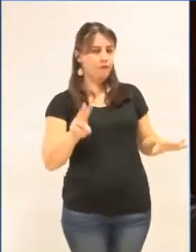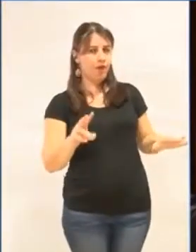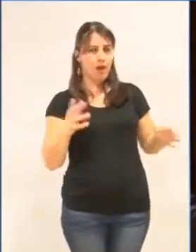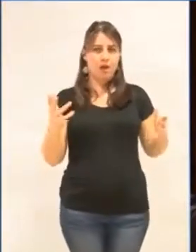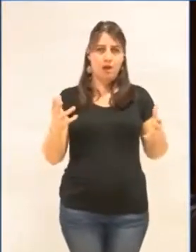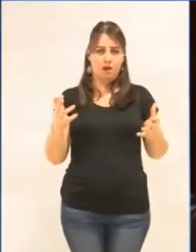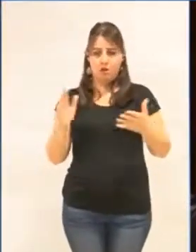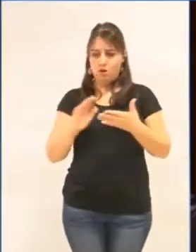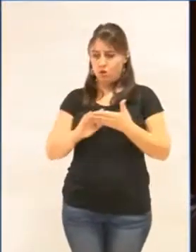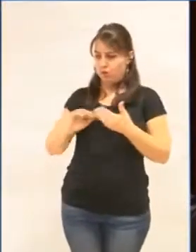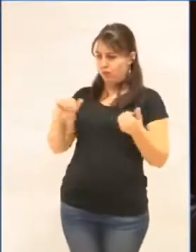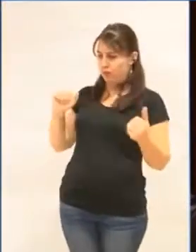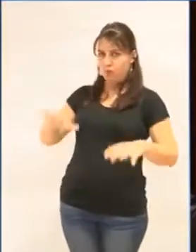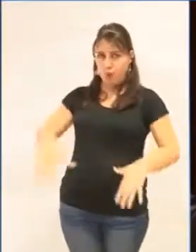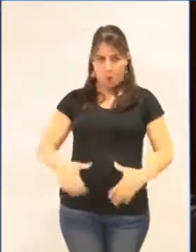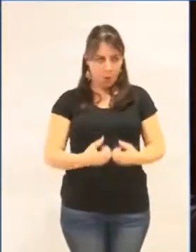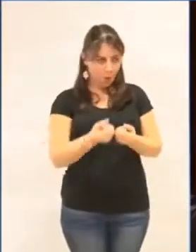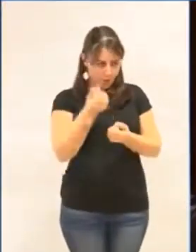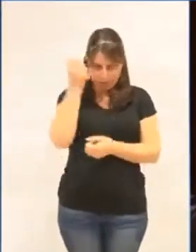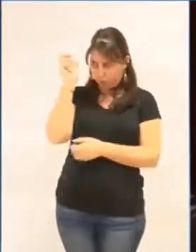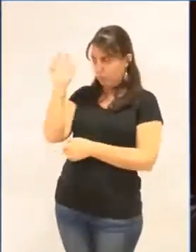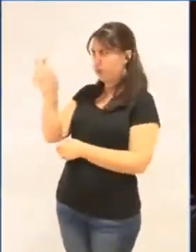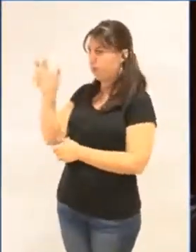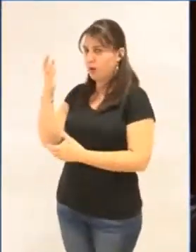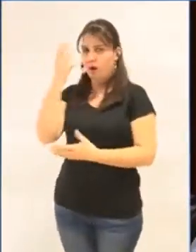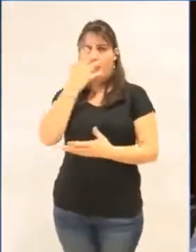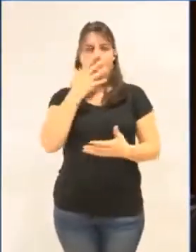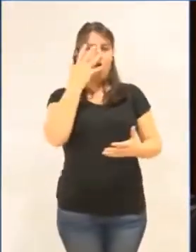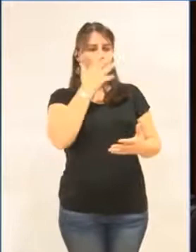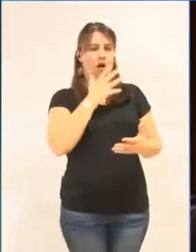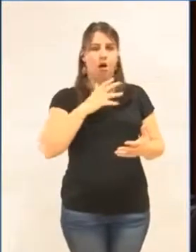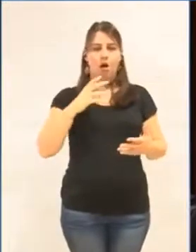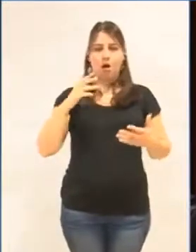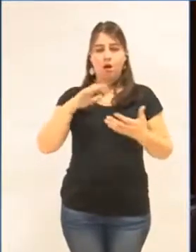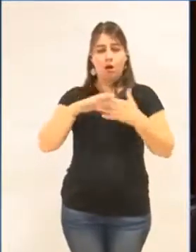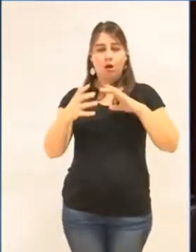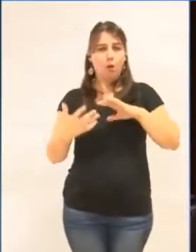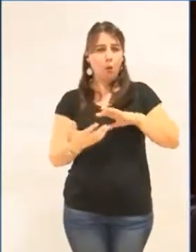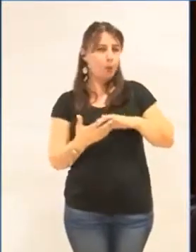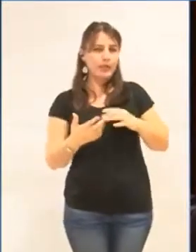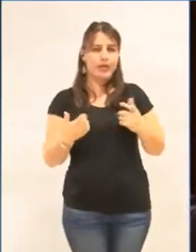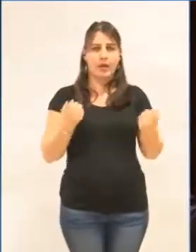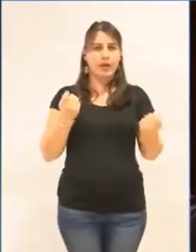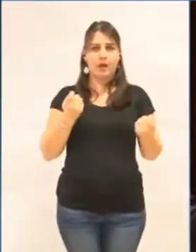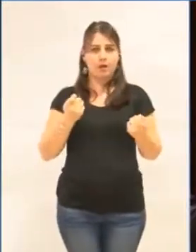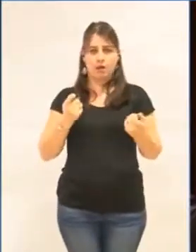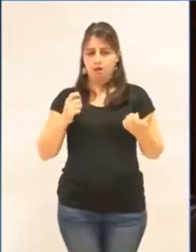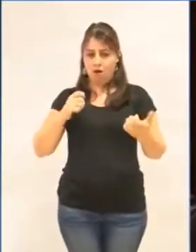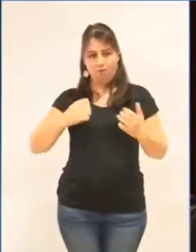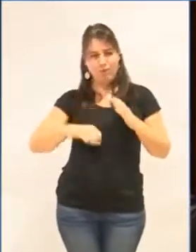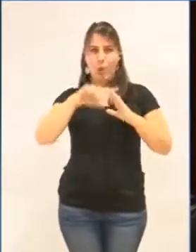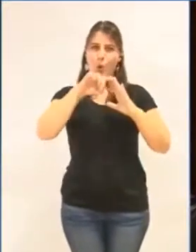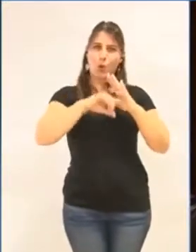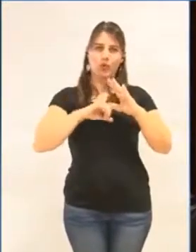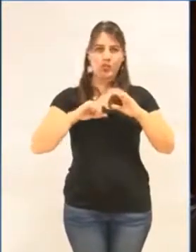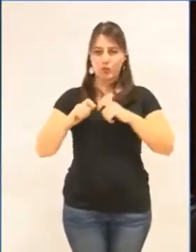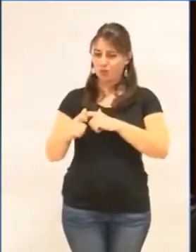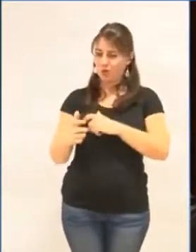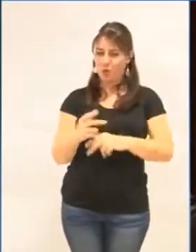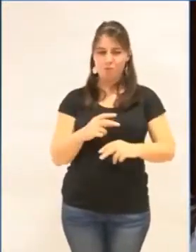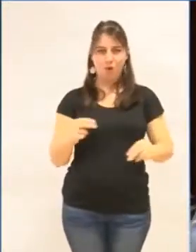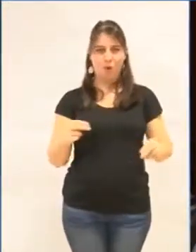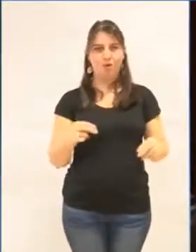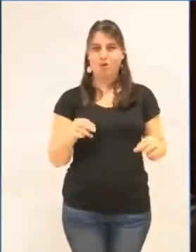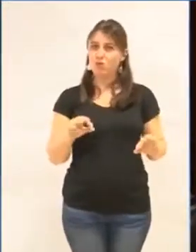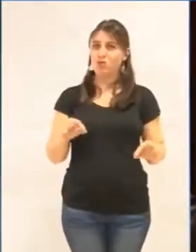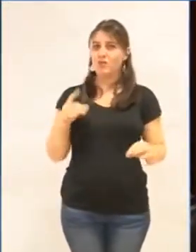de compétences, des transferts de compétences, d'obtenir le maximum et de le faire dans les meilleures conditions. Votre